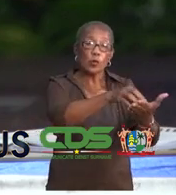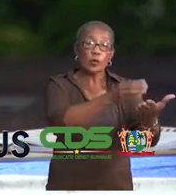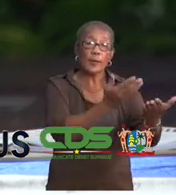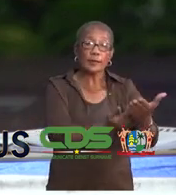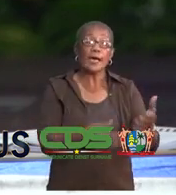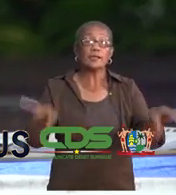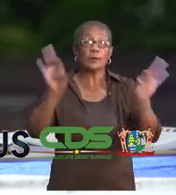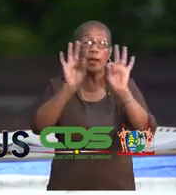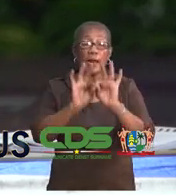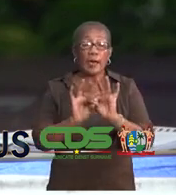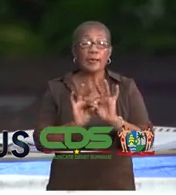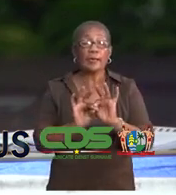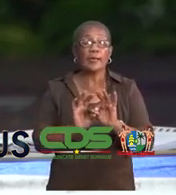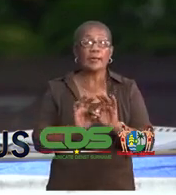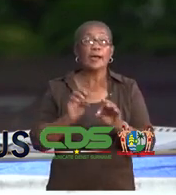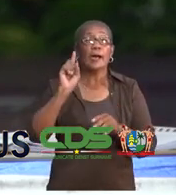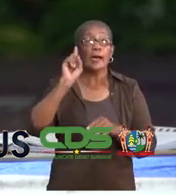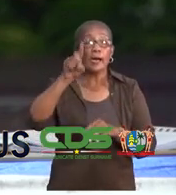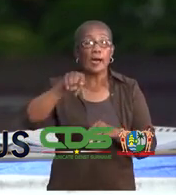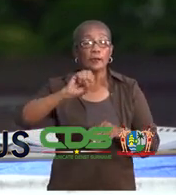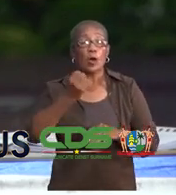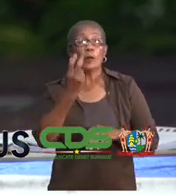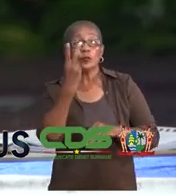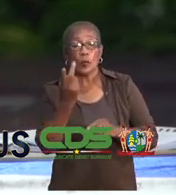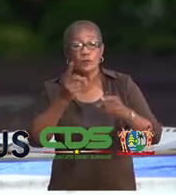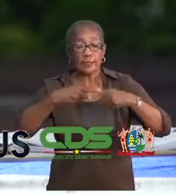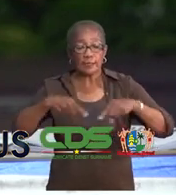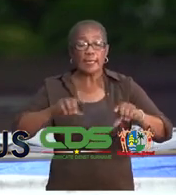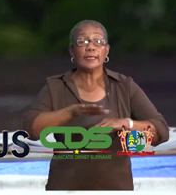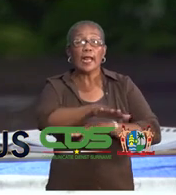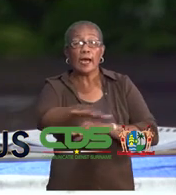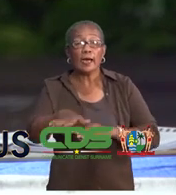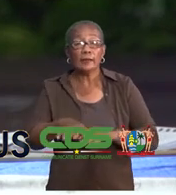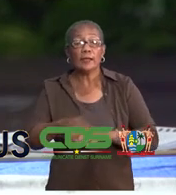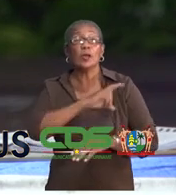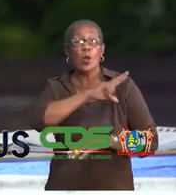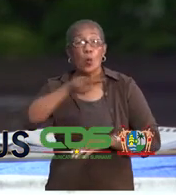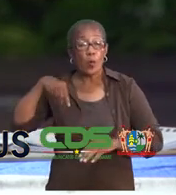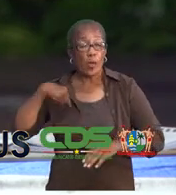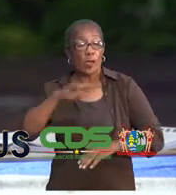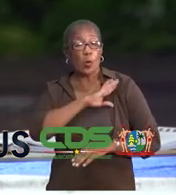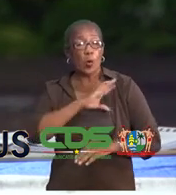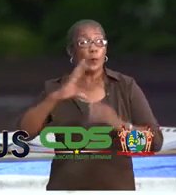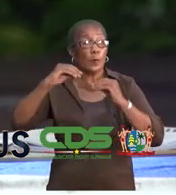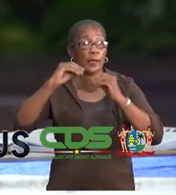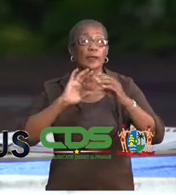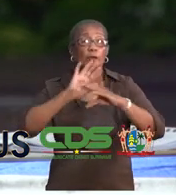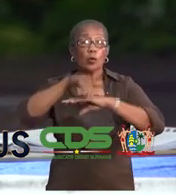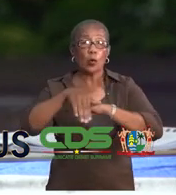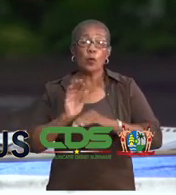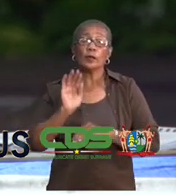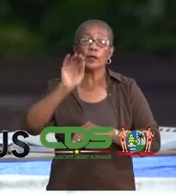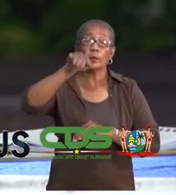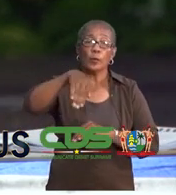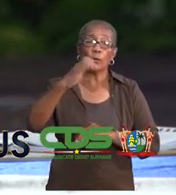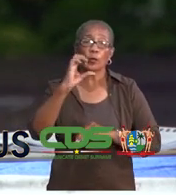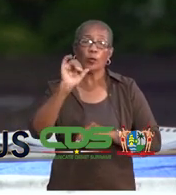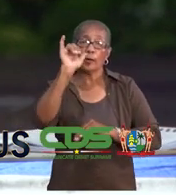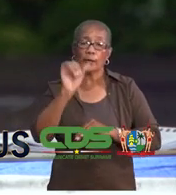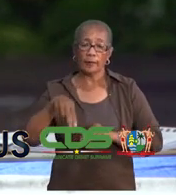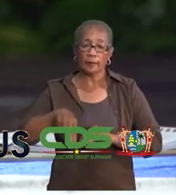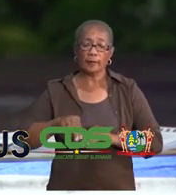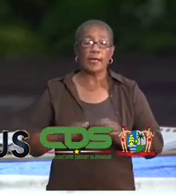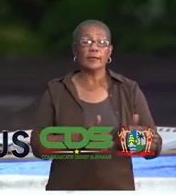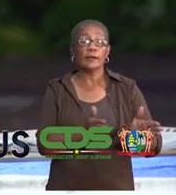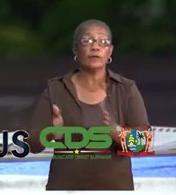is. Het gaat uiteindelijk toch nog om 2 verschillende landen. Wij zullen ook praten over de brug, over de quarantainrivier, waar we